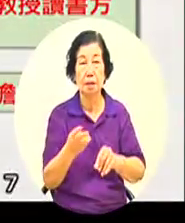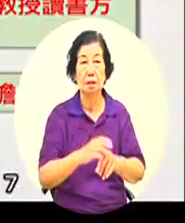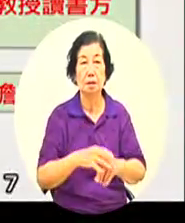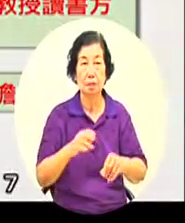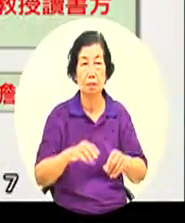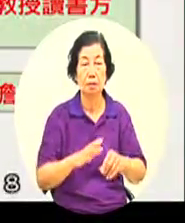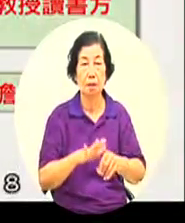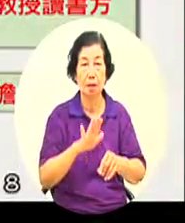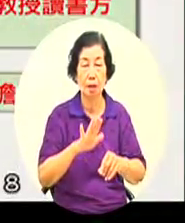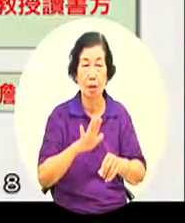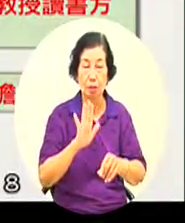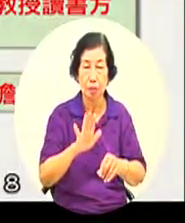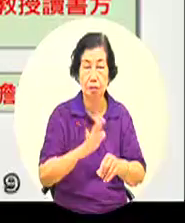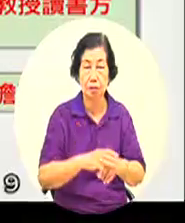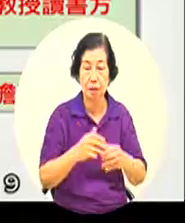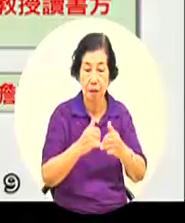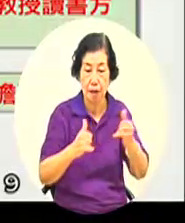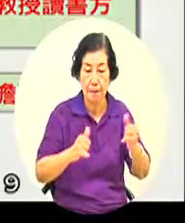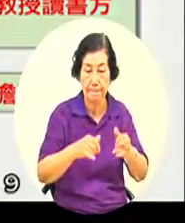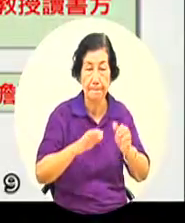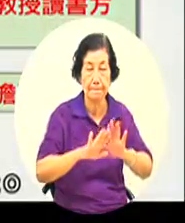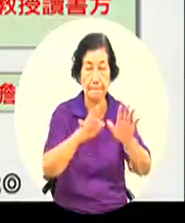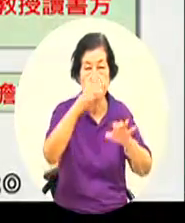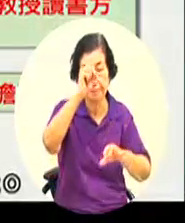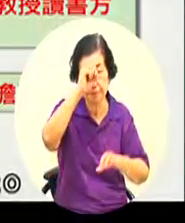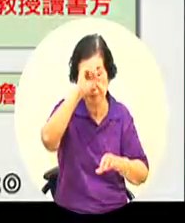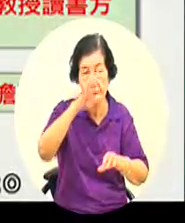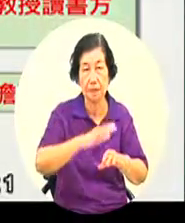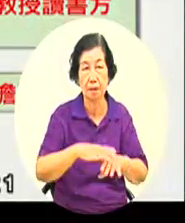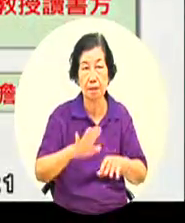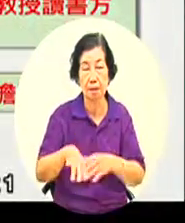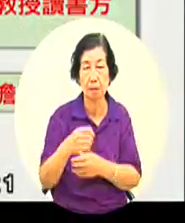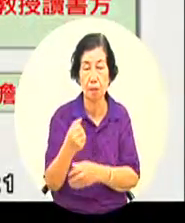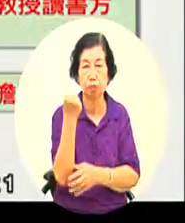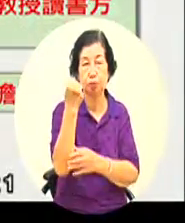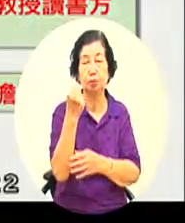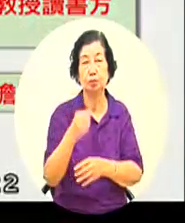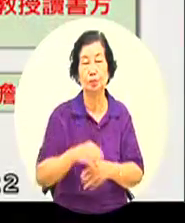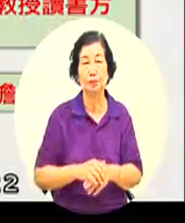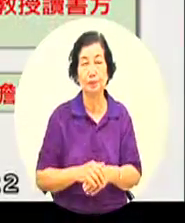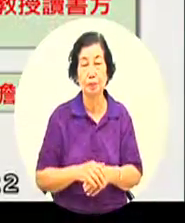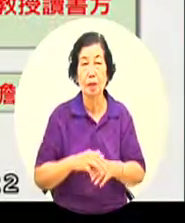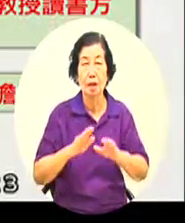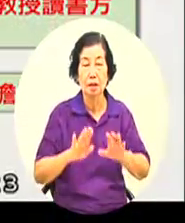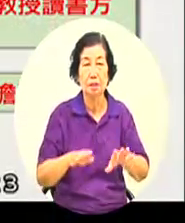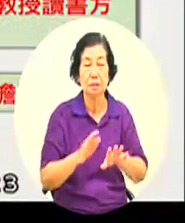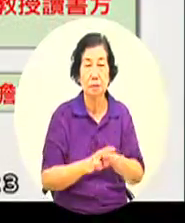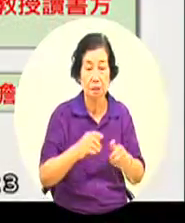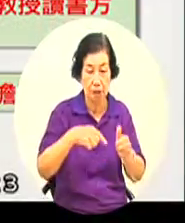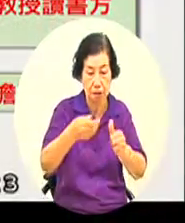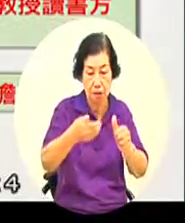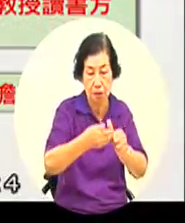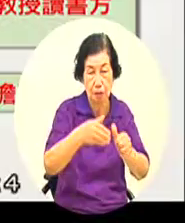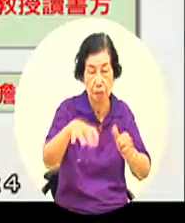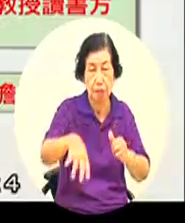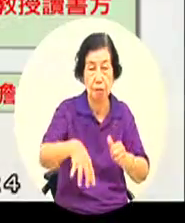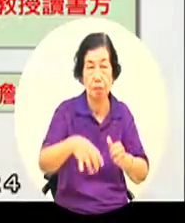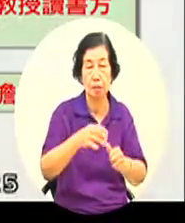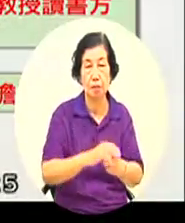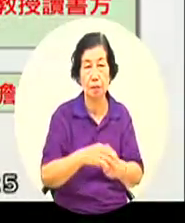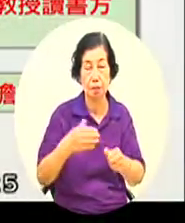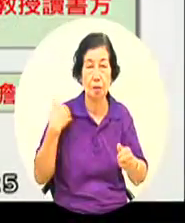高中考大学是有全国一致性哦，大家的考题都一样哦。其实教育部可以授权，比如说